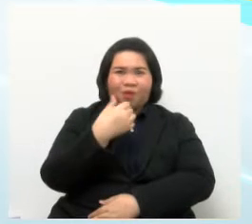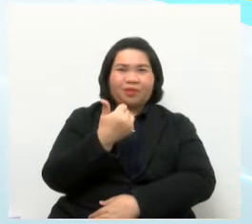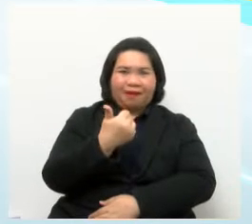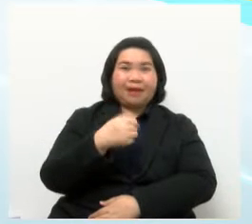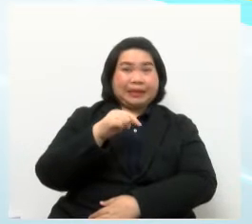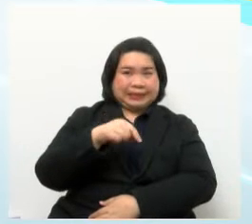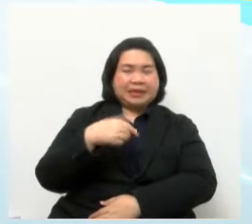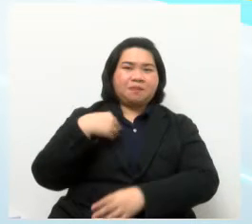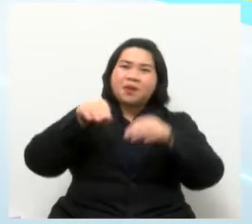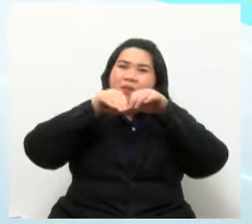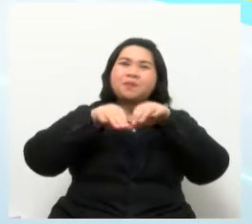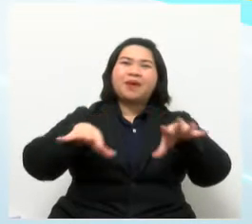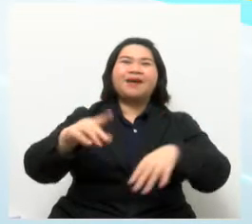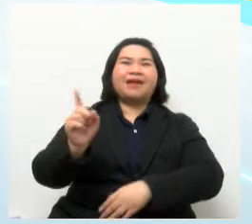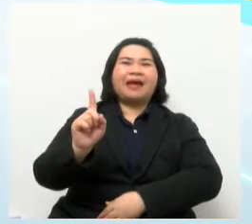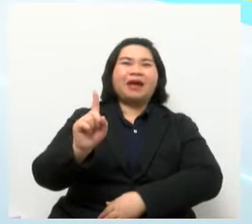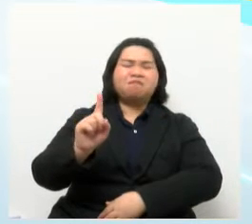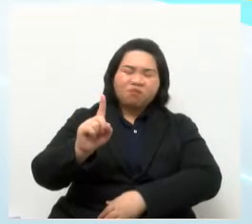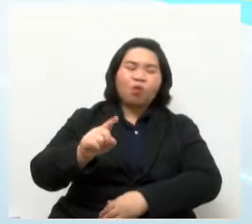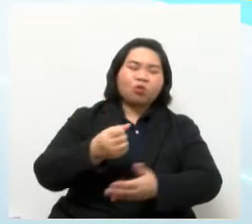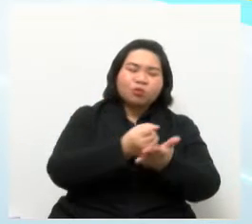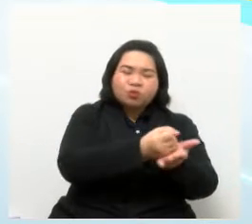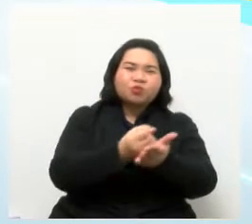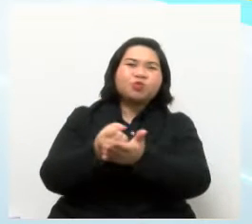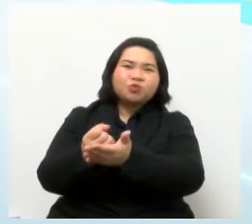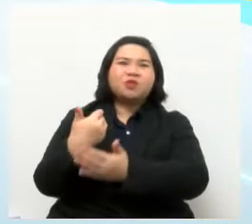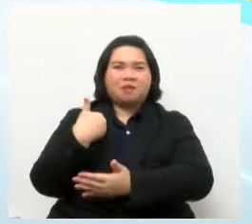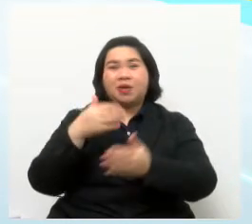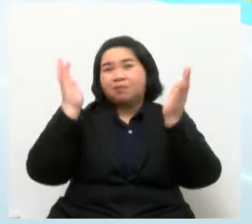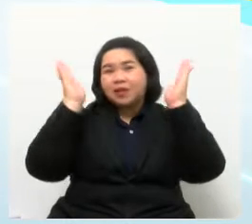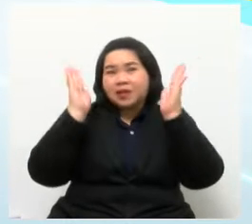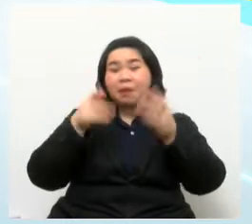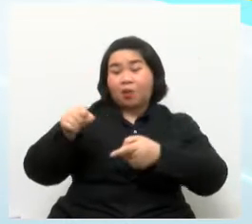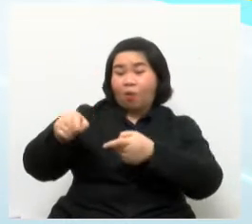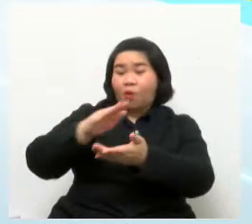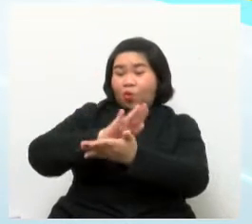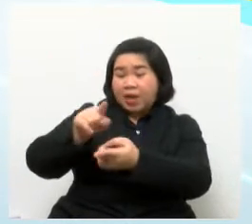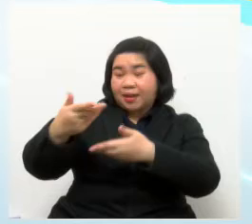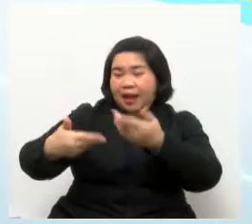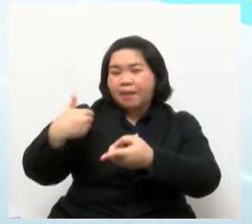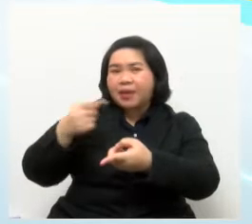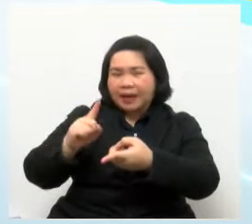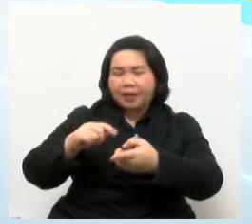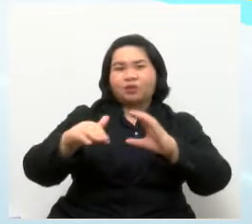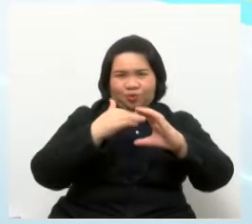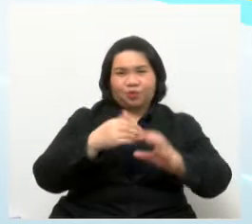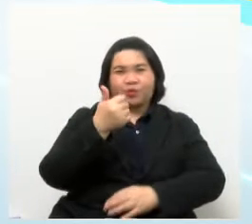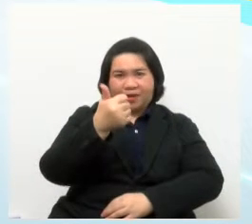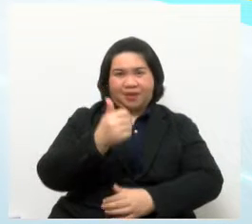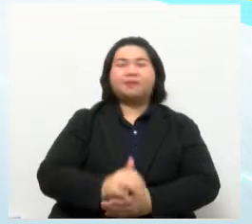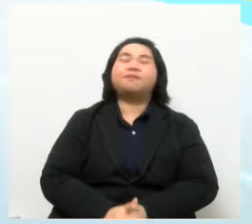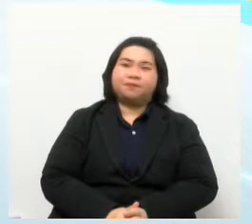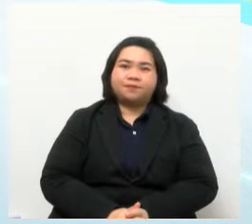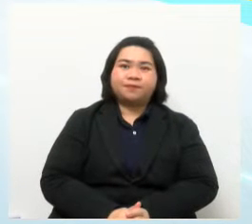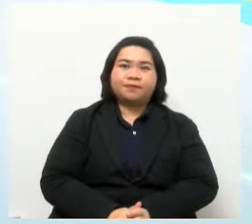ายการของเราเพื่อที่เรานั้นจะได้ร่วมด้วยช่วยกันในการประชาสัมพันธ์นั่นเองค่ะ เอาละค่ะท่านผู้ชมคะในช่ว